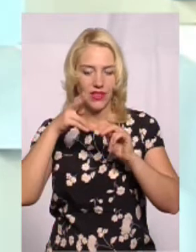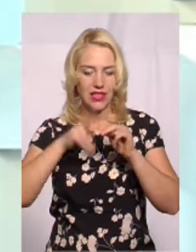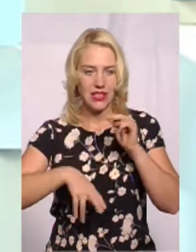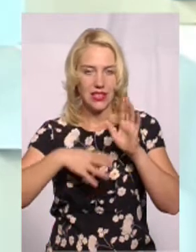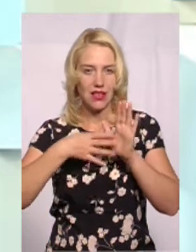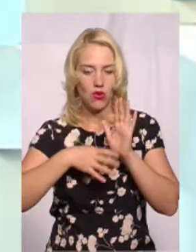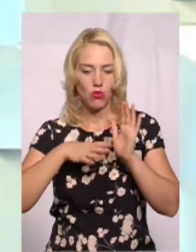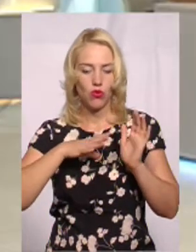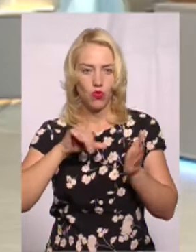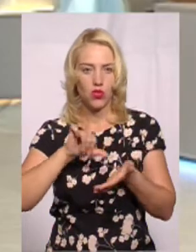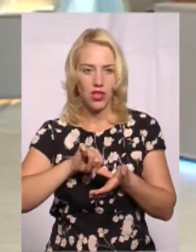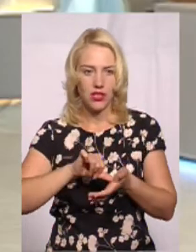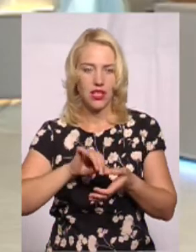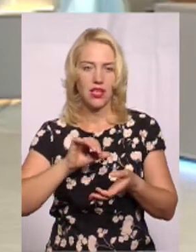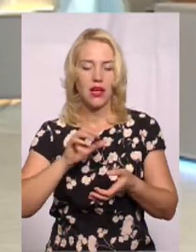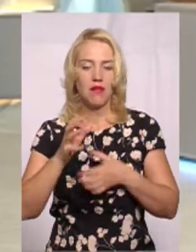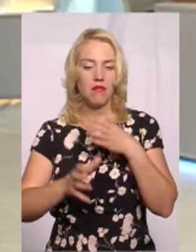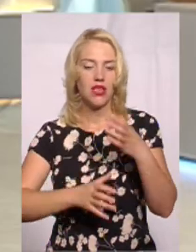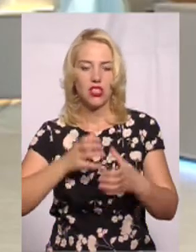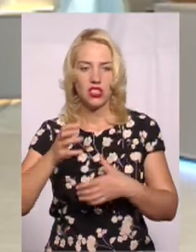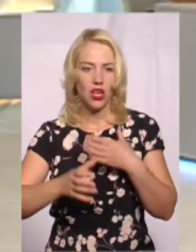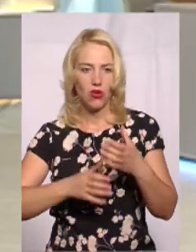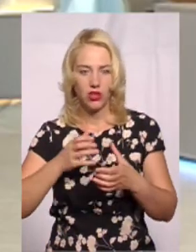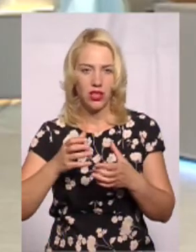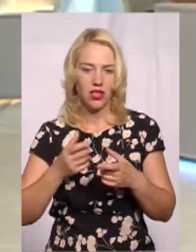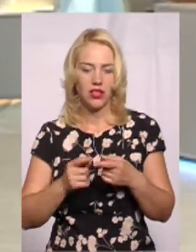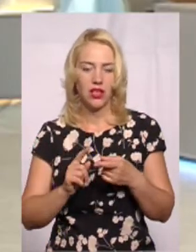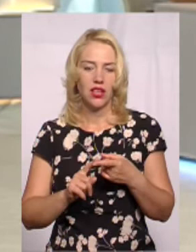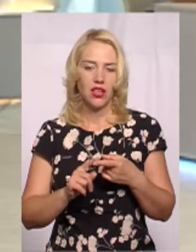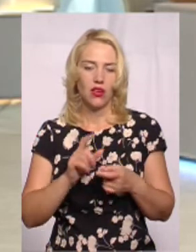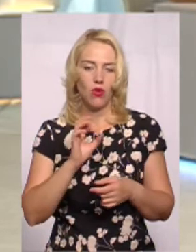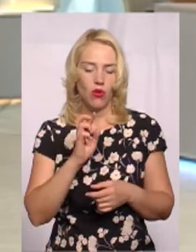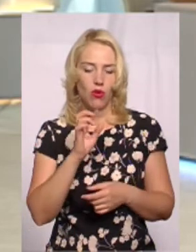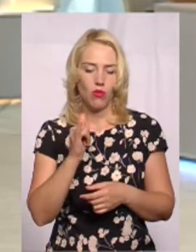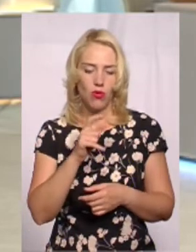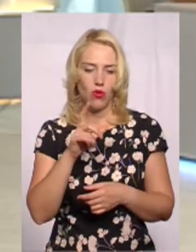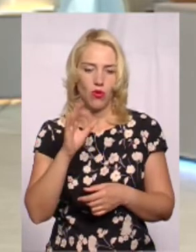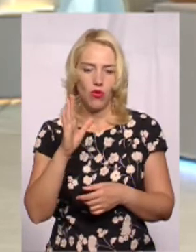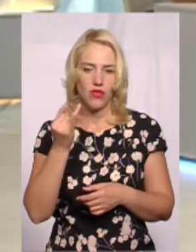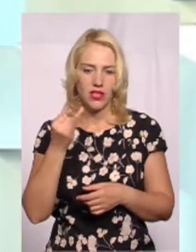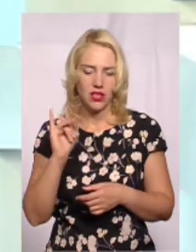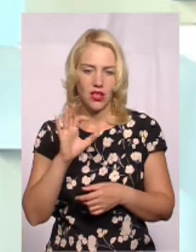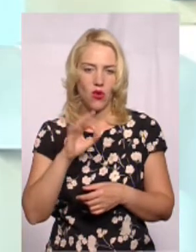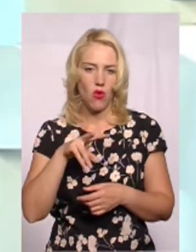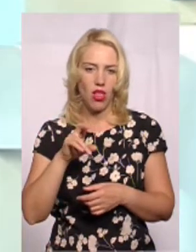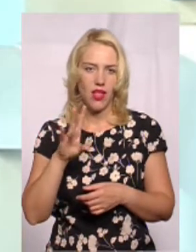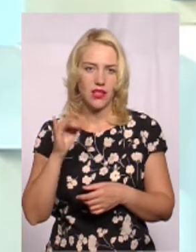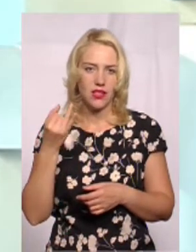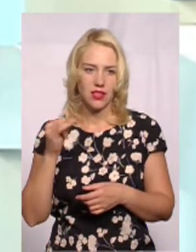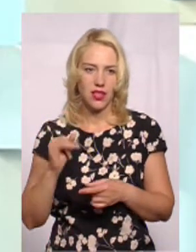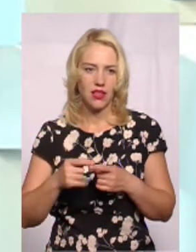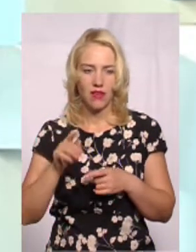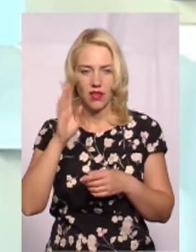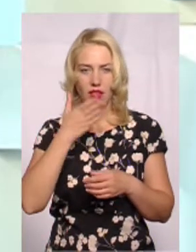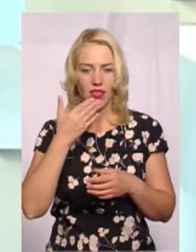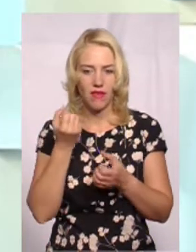в кінці 90-х був учасник міжнародної олімпіади з інформатики Глуховський Олексій в 99-му, здається, році чи в 2000-му, але він не